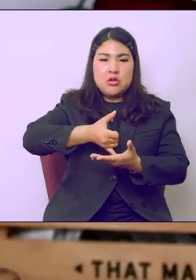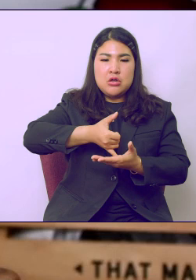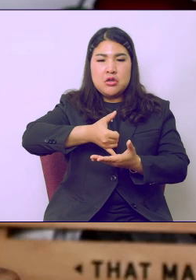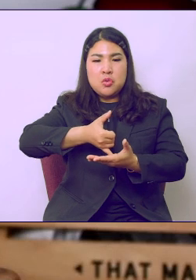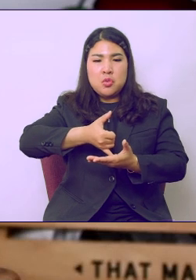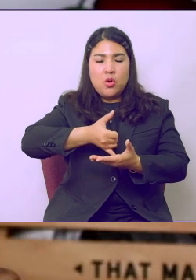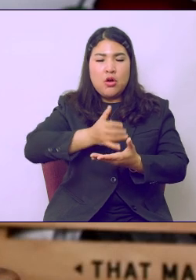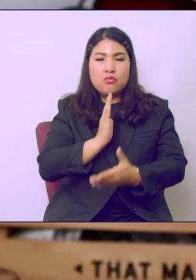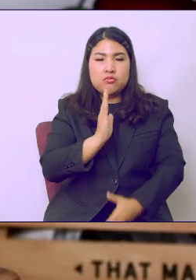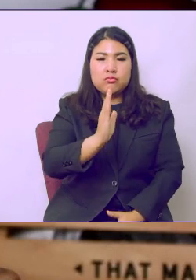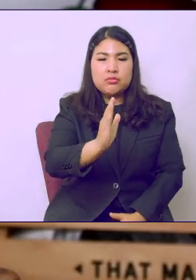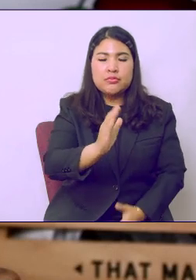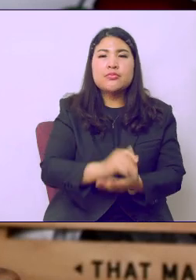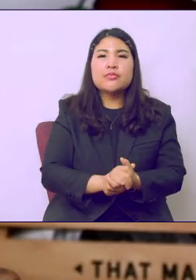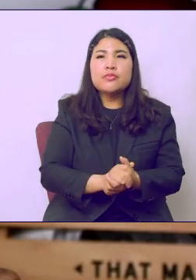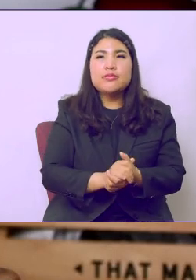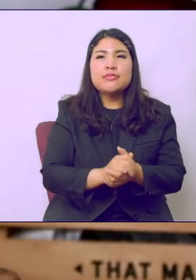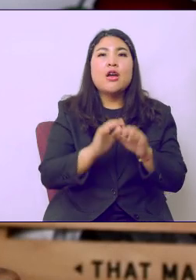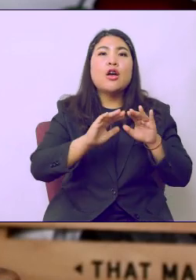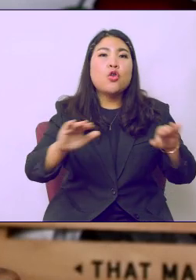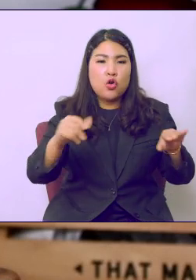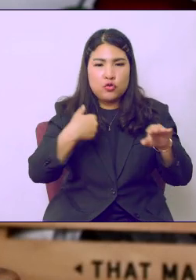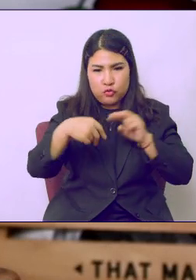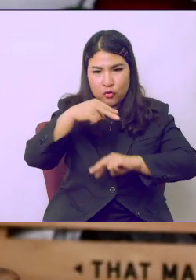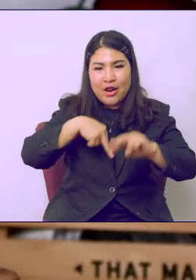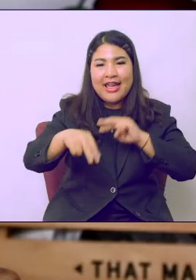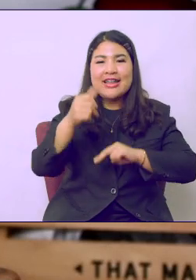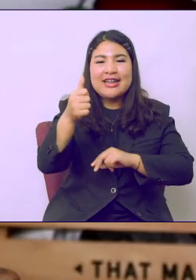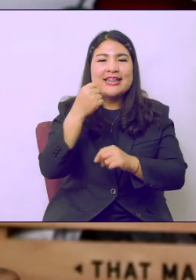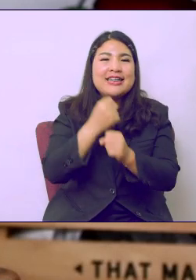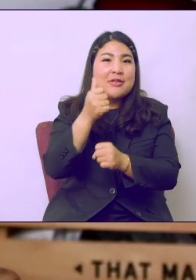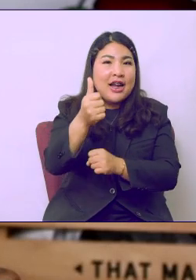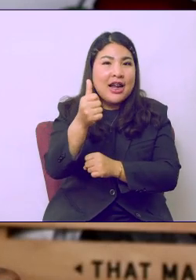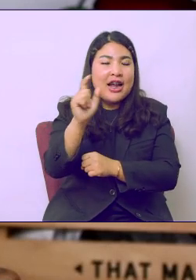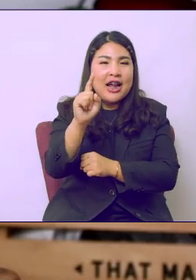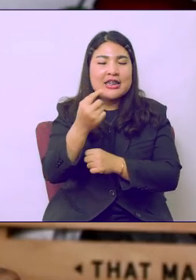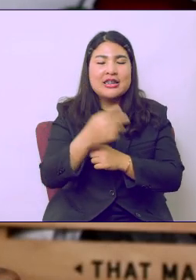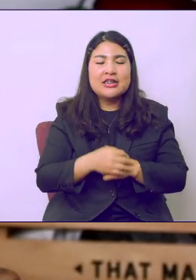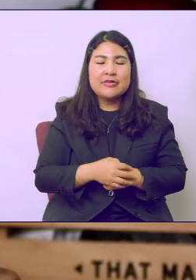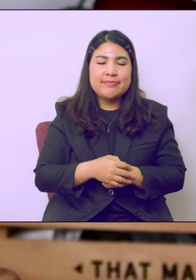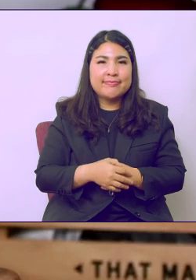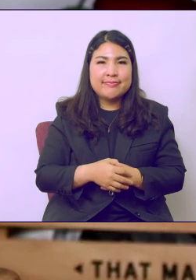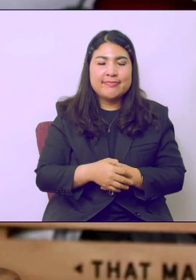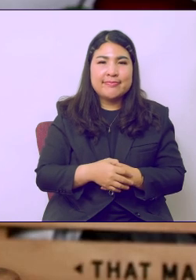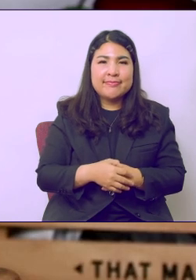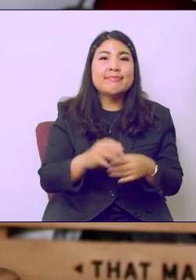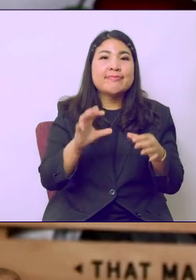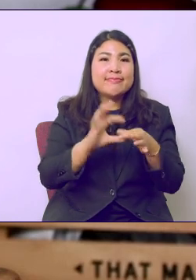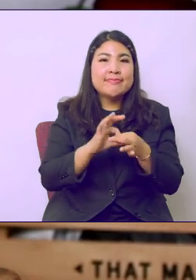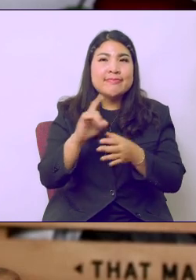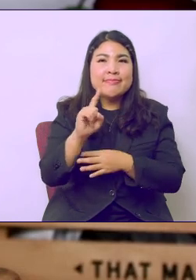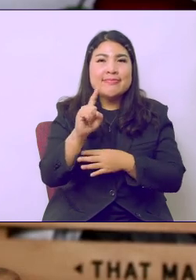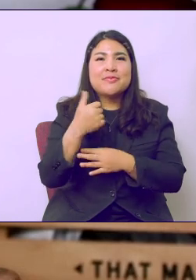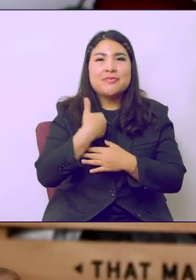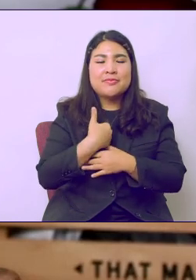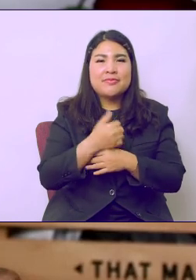ถ้าน้องเนี่ยถ้าน้องเนี่ยเป็นเป็นขั้นต้นที่แบบดูแลได้เนี่ยเราสามารถทำได้อย่างเมื่อกี้ที่ผมตัดไปอ่ะครับอ่าจะเป็นที่